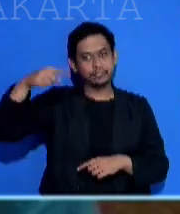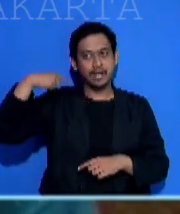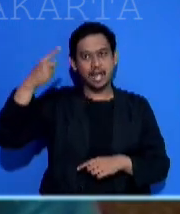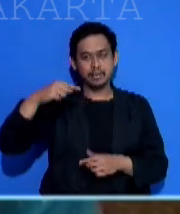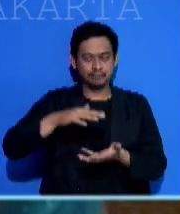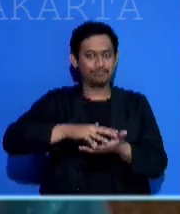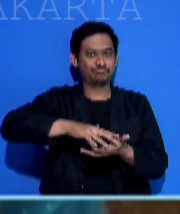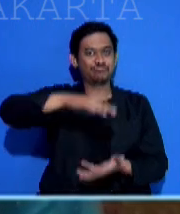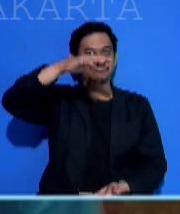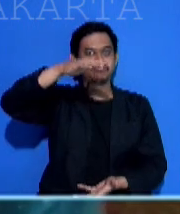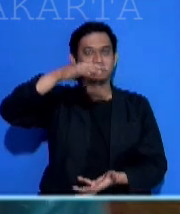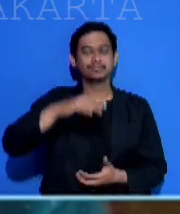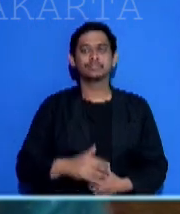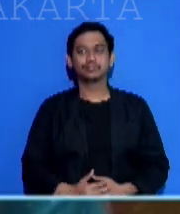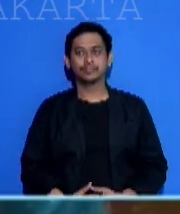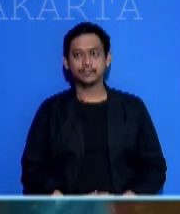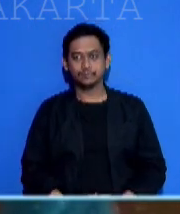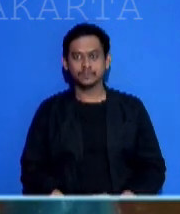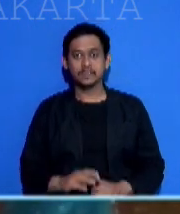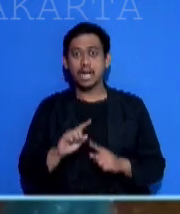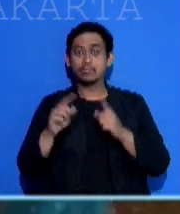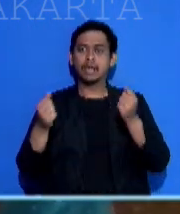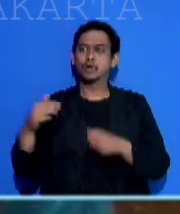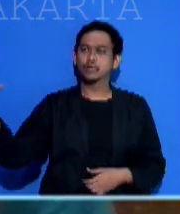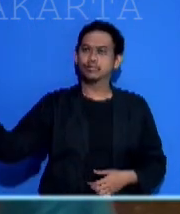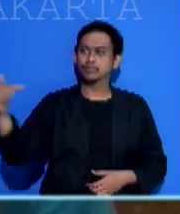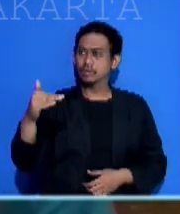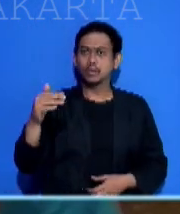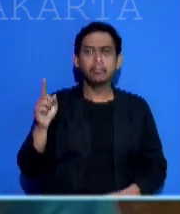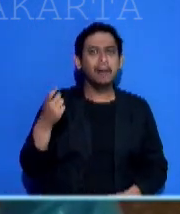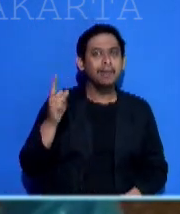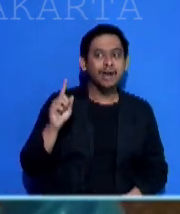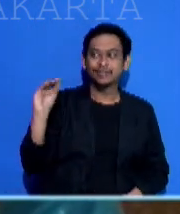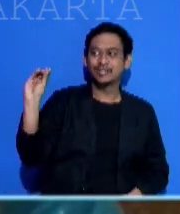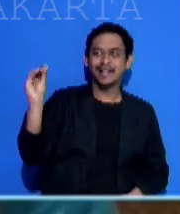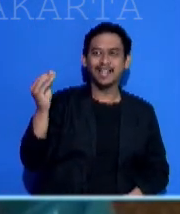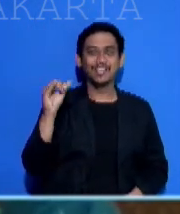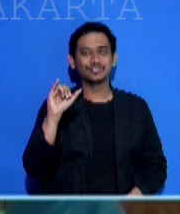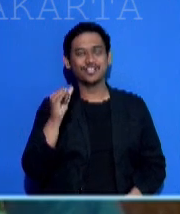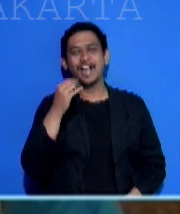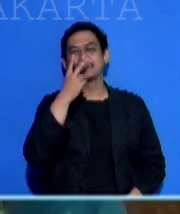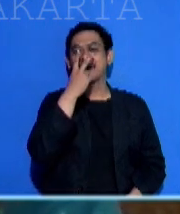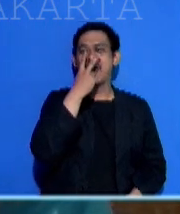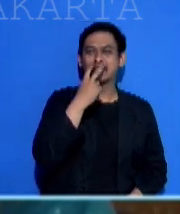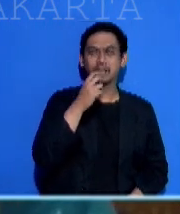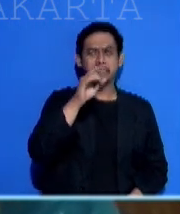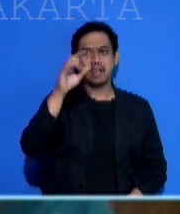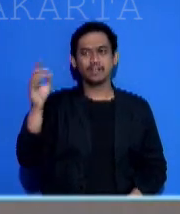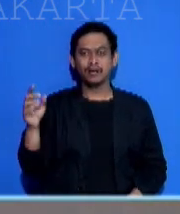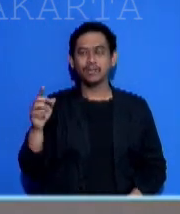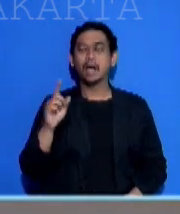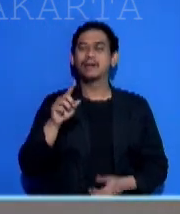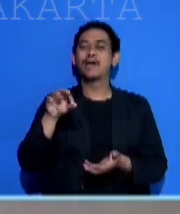yang mudik balik lagi ke Jakarta, ada yang ke Jogja, ada yang ke Bandung. Sebagai oleh-oleh. Iya, buat